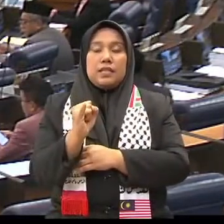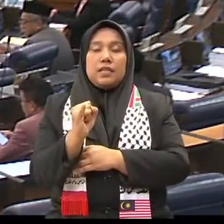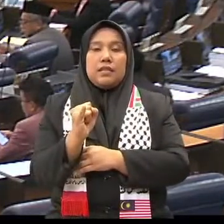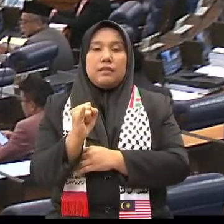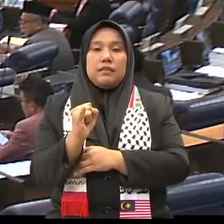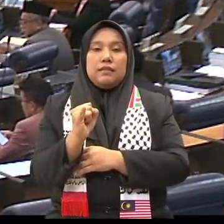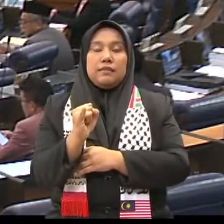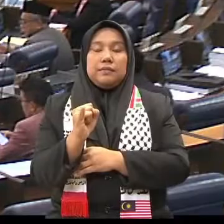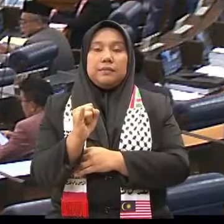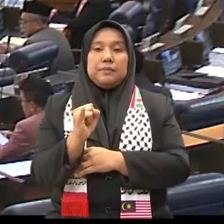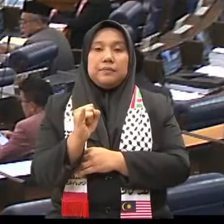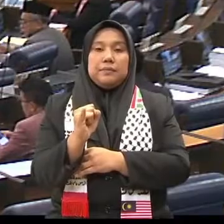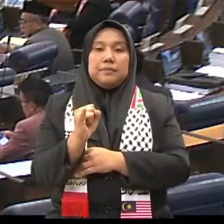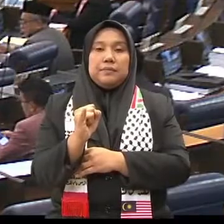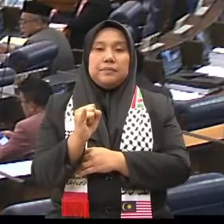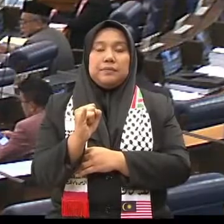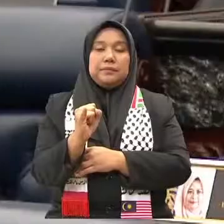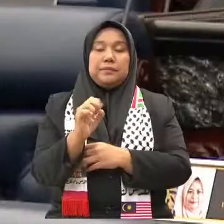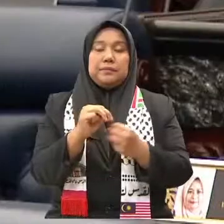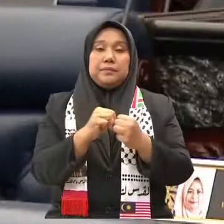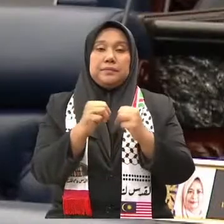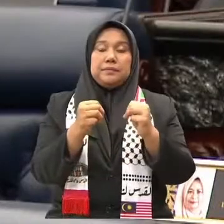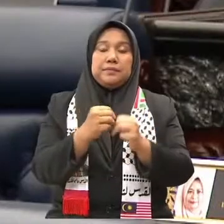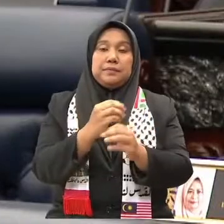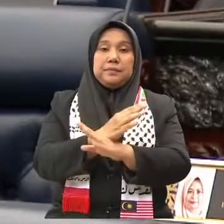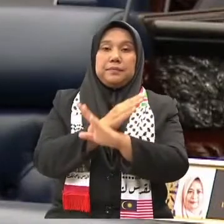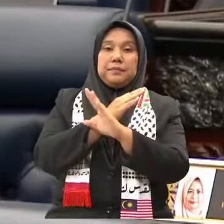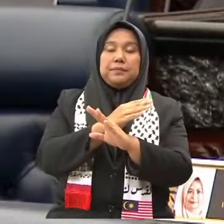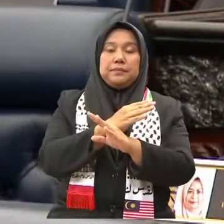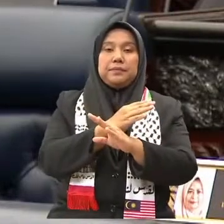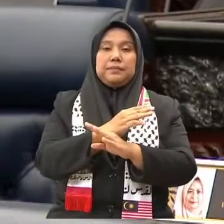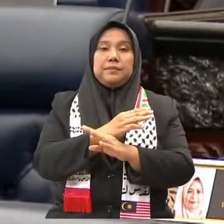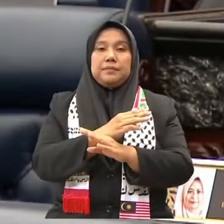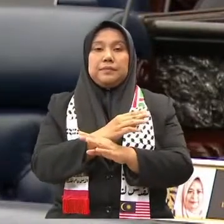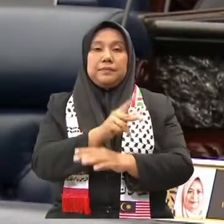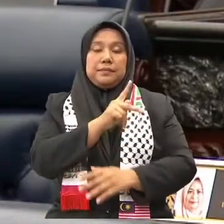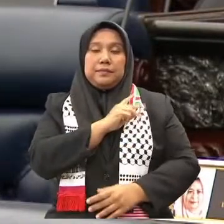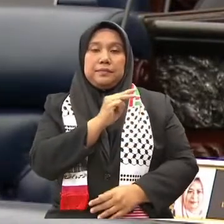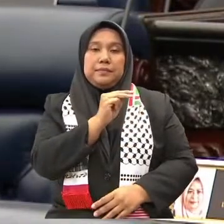oleh kementerian, dan apakah